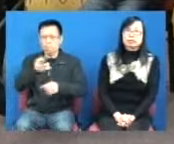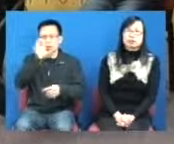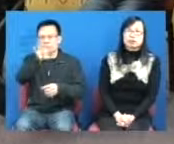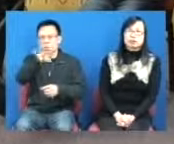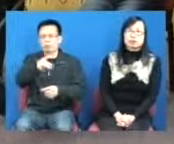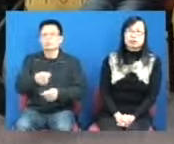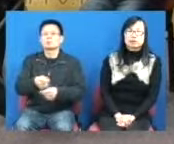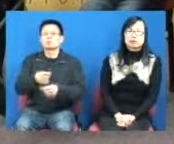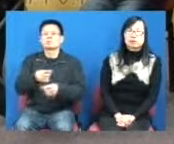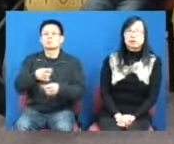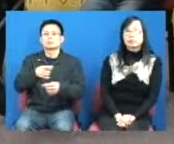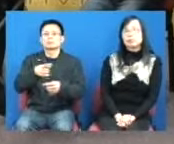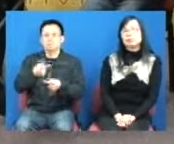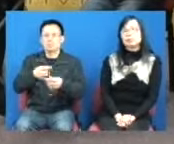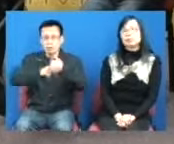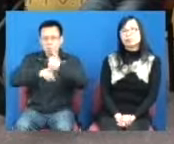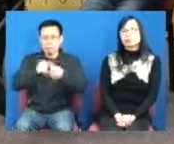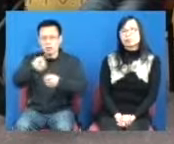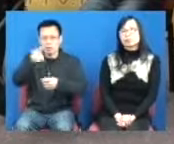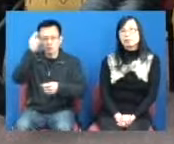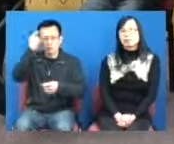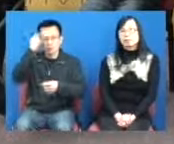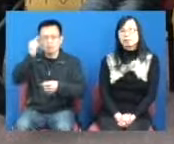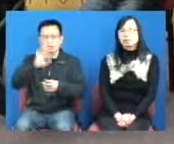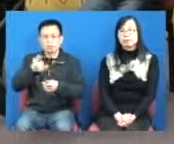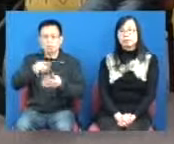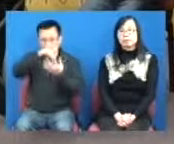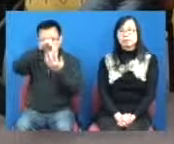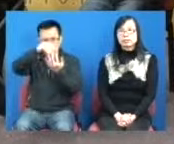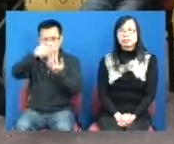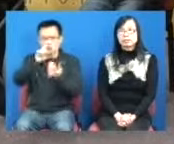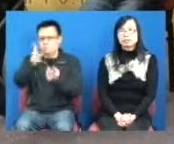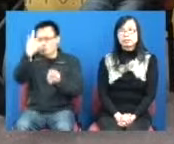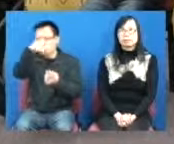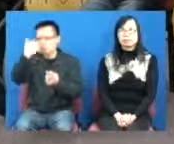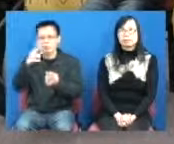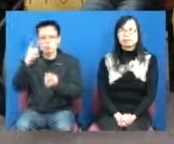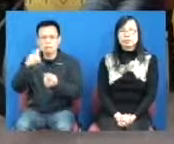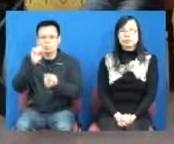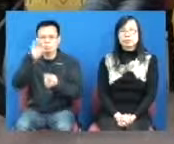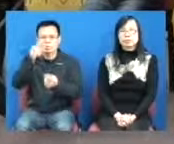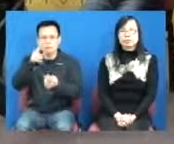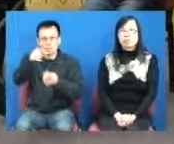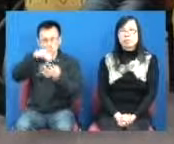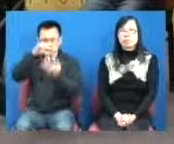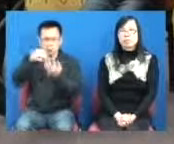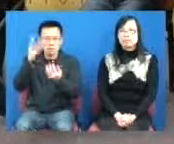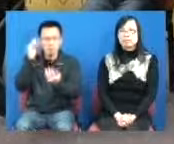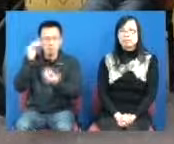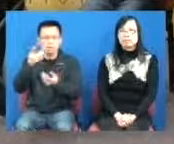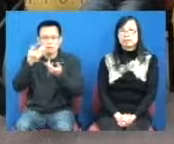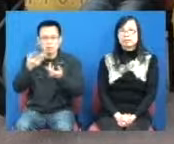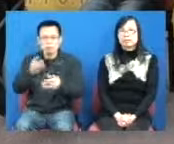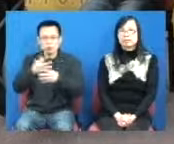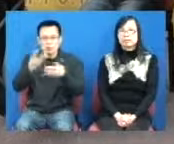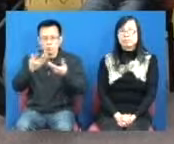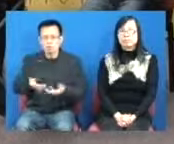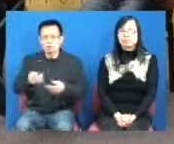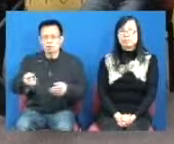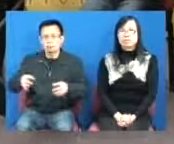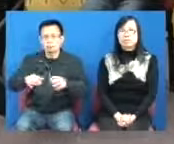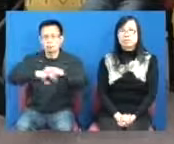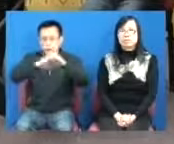推一保障的事情你一定知道但問題是你只是選擇性聽某些意見結果又好像做到今次財政預算案那樣全